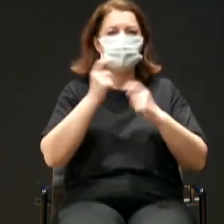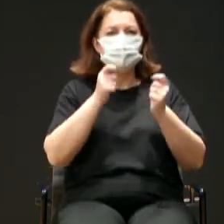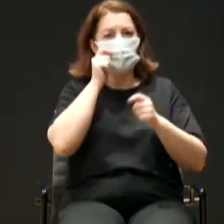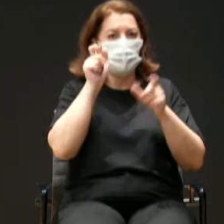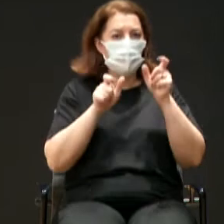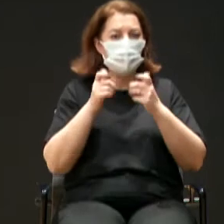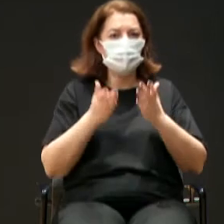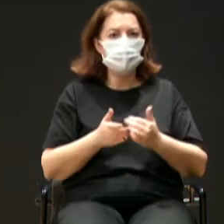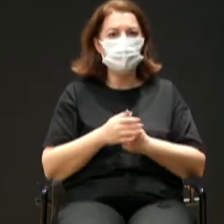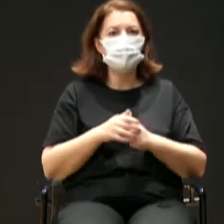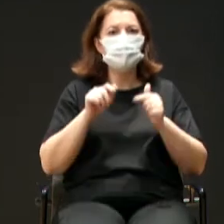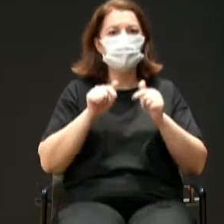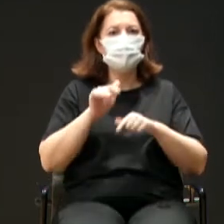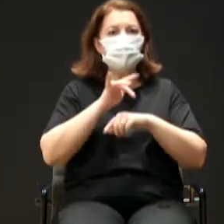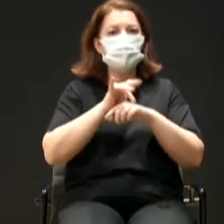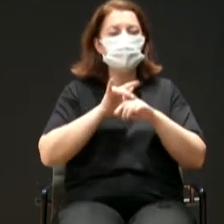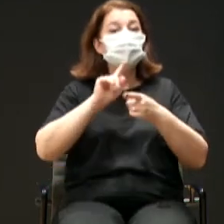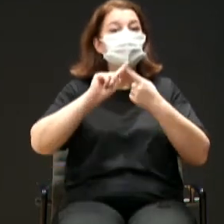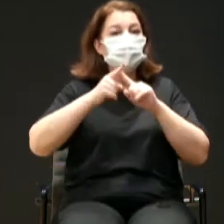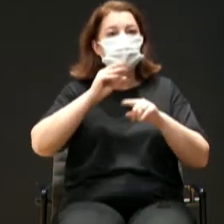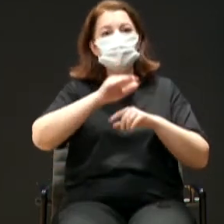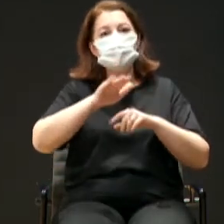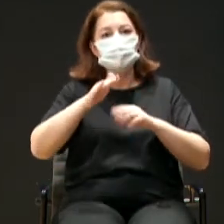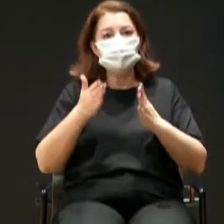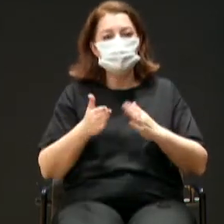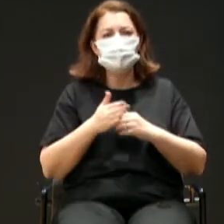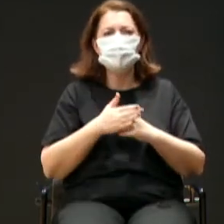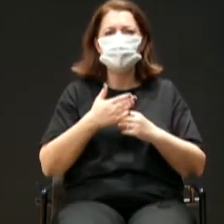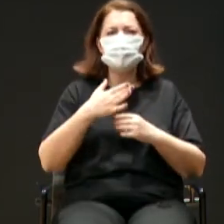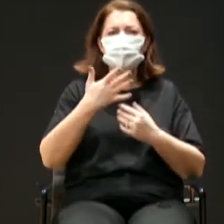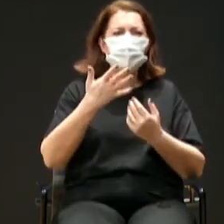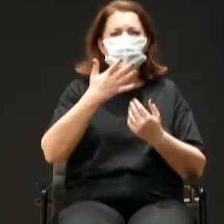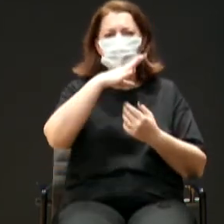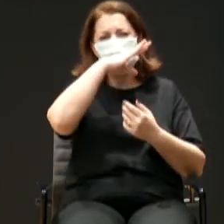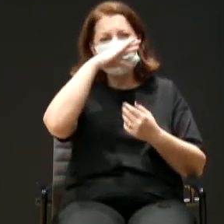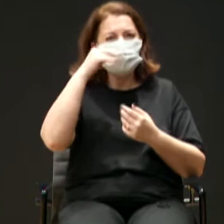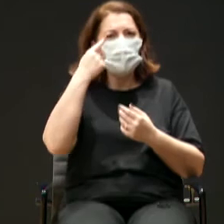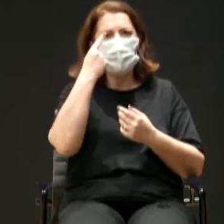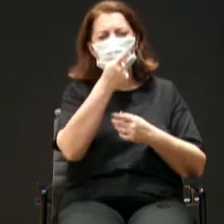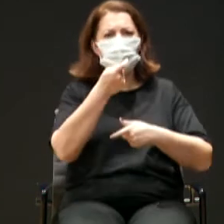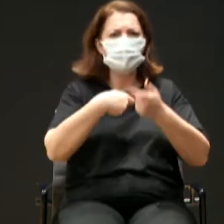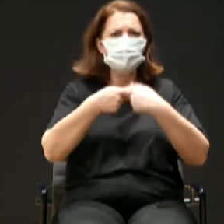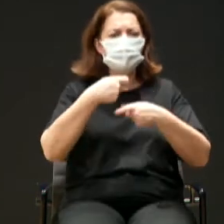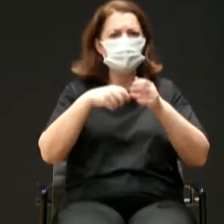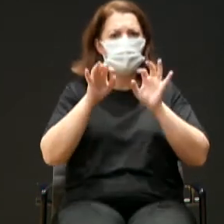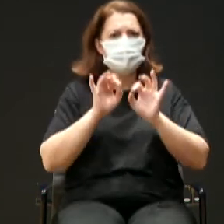adamları, bu ülkenin siyasetçilerin çocukları. Kokain ticaretine girdiler arkadaşlar.